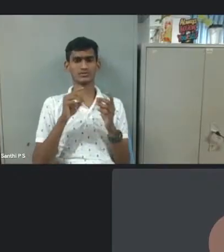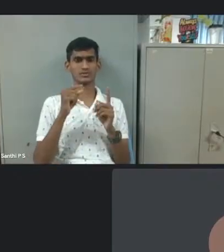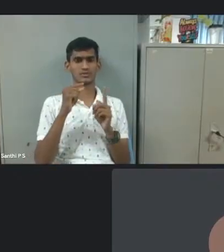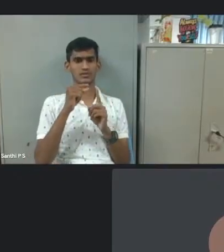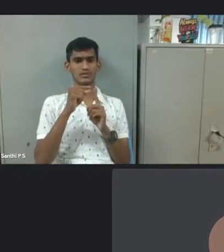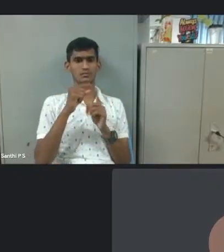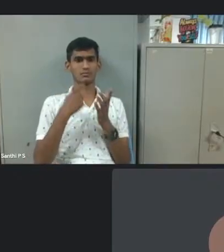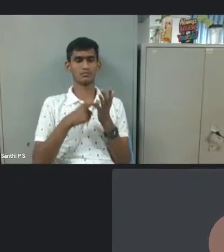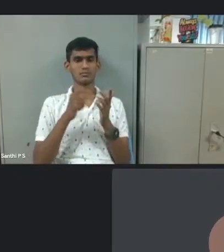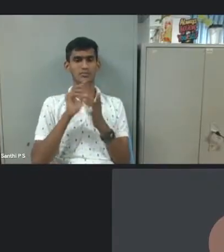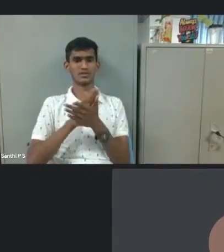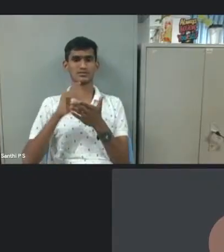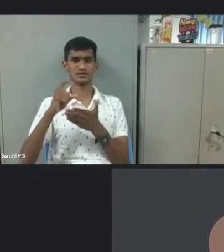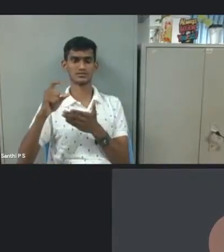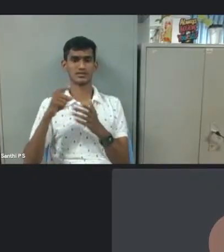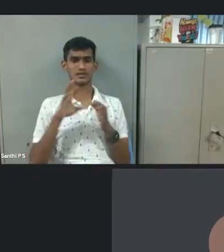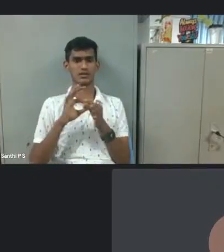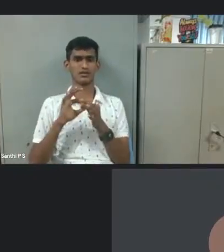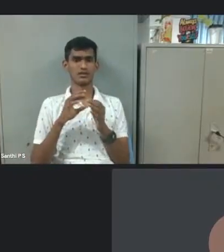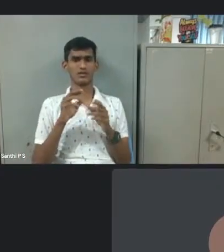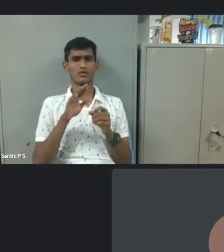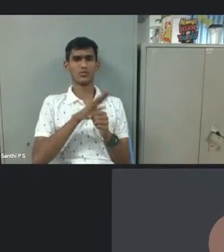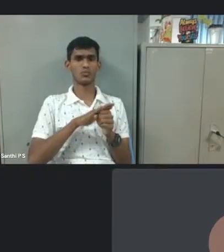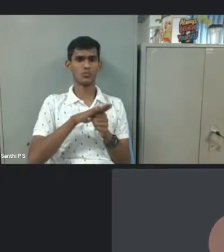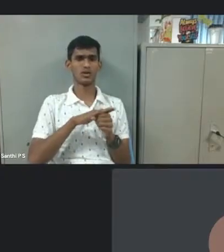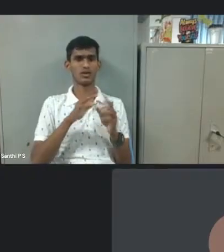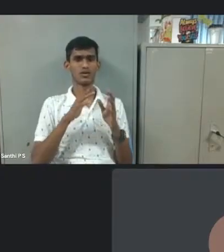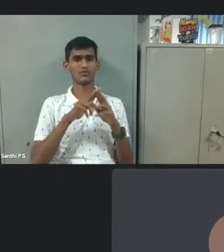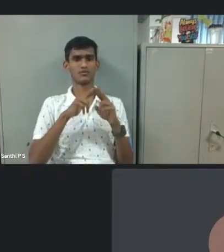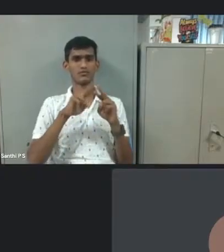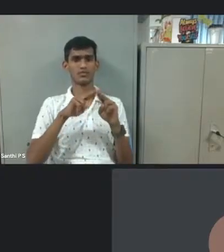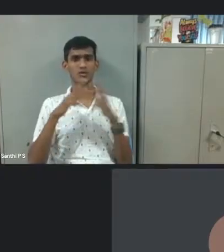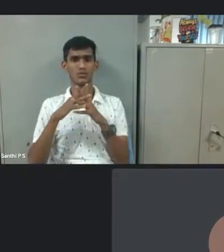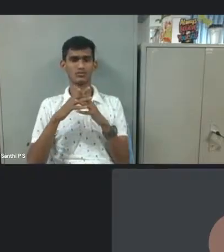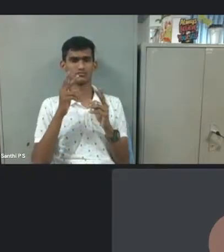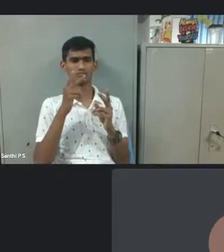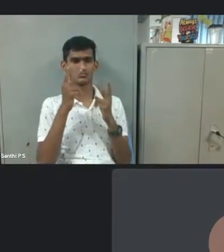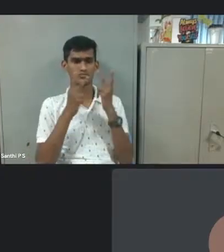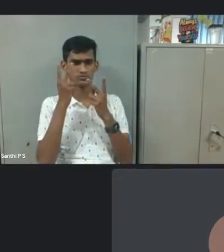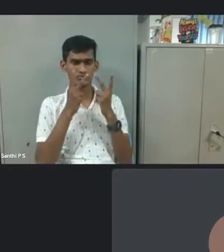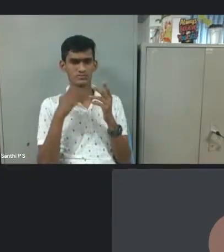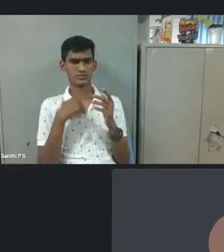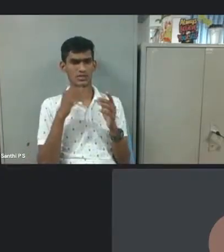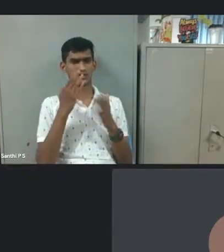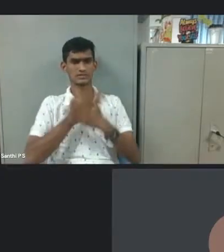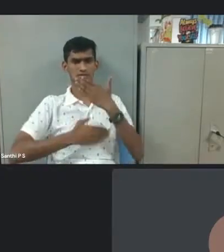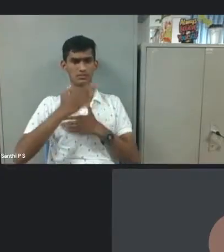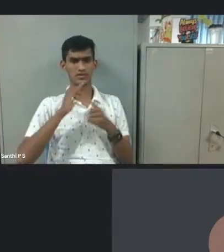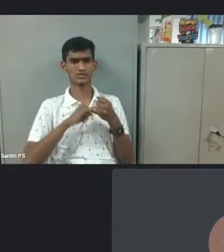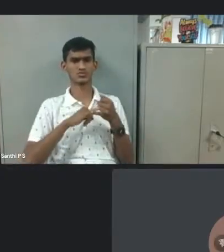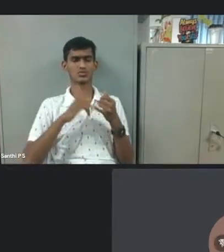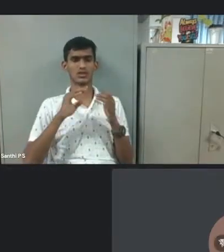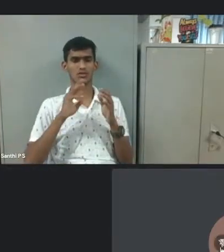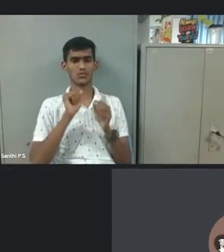പ്രൈമറി ഹെൽത്ത് സെന്ററിൽ പോയിട്ടുണ്ടായിരുന്നു ഫീൽഡ് വിസിറ്റിനായിട്ട്. അപ്പൊ അവിടെ ഞങ്ങള് ഈ ഡിസബിലിറ്റി സോഷ്യൽ വർക്കർ ആയിട്ട് അപ്രോച്ച് ചെയ്തിട്ടാണ് നമ്മൾ